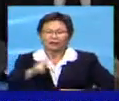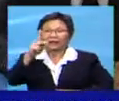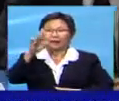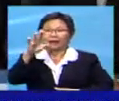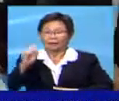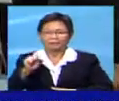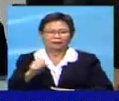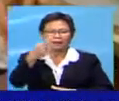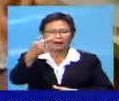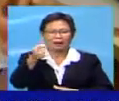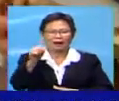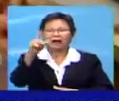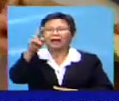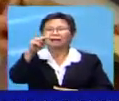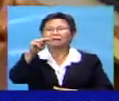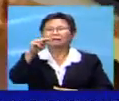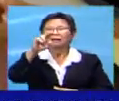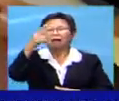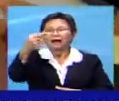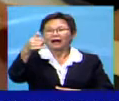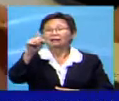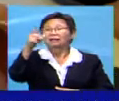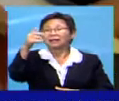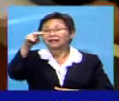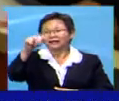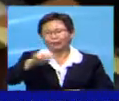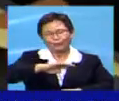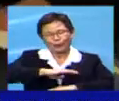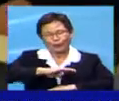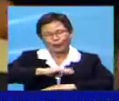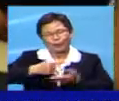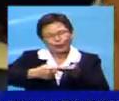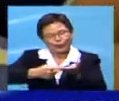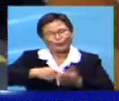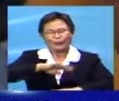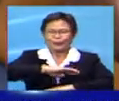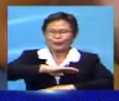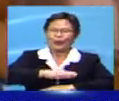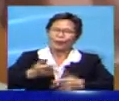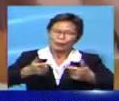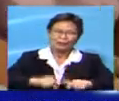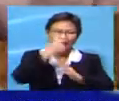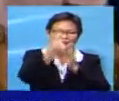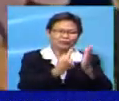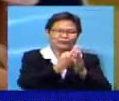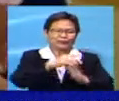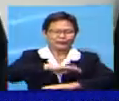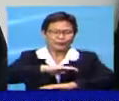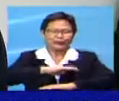KBS, Haslina Abdul Hamid, ternyata berpuas hati dengan perbincangan dua hala yang berlangsung selama sejam.